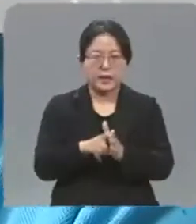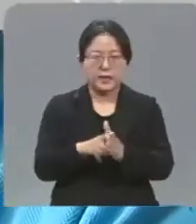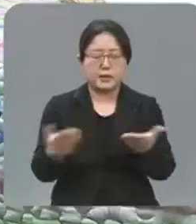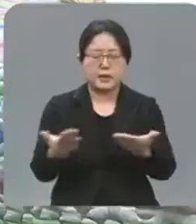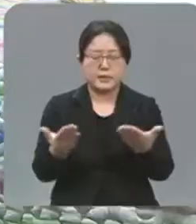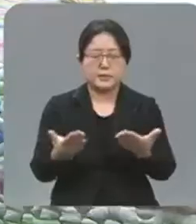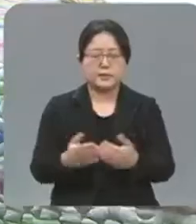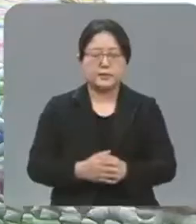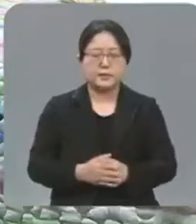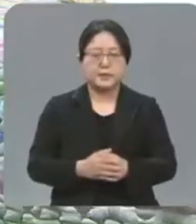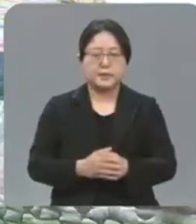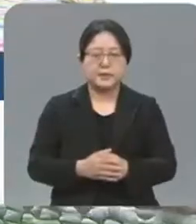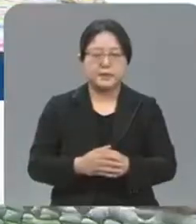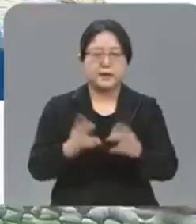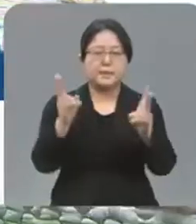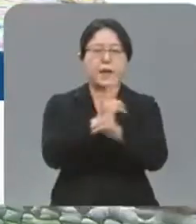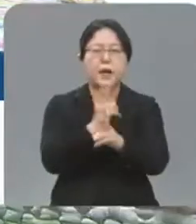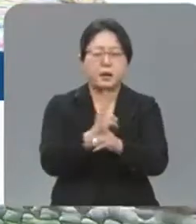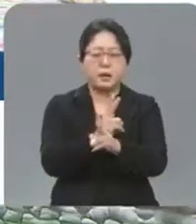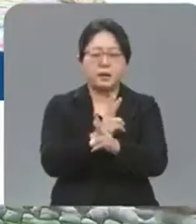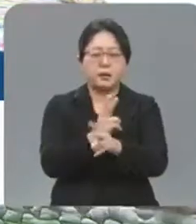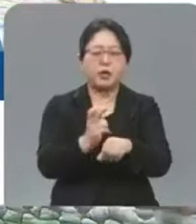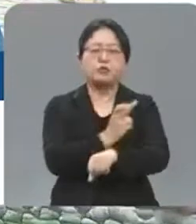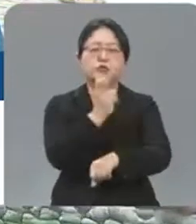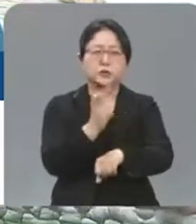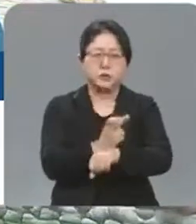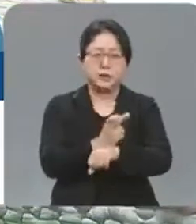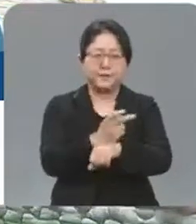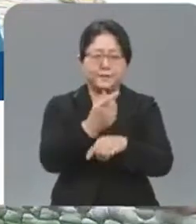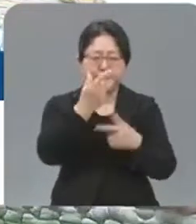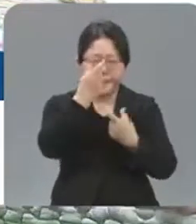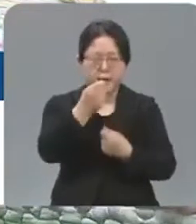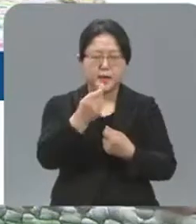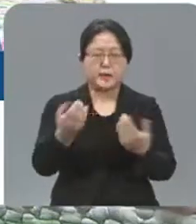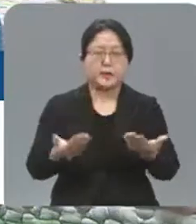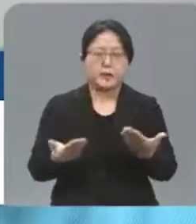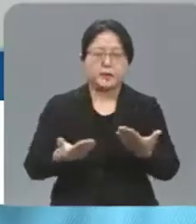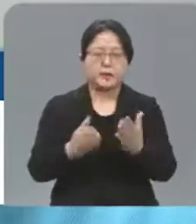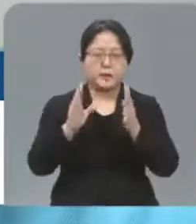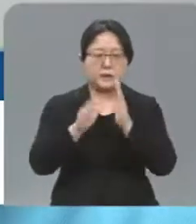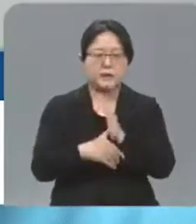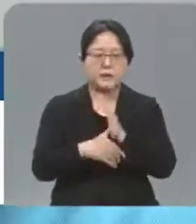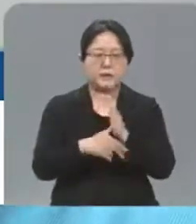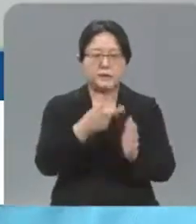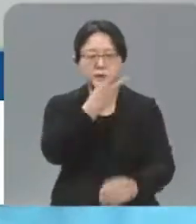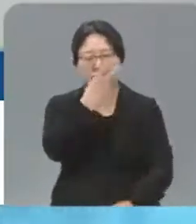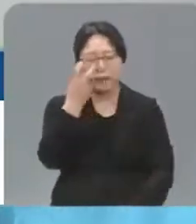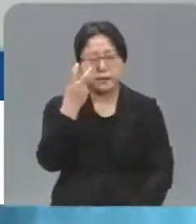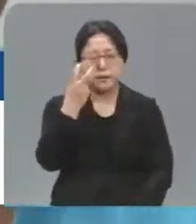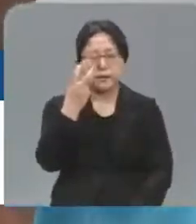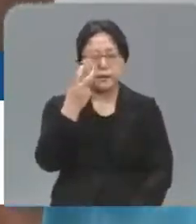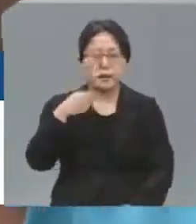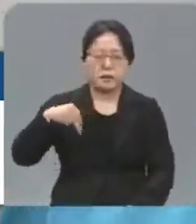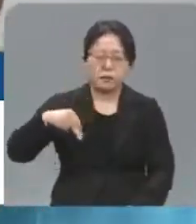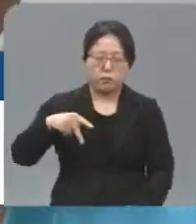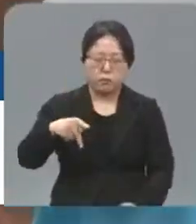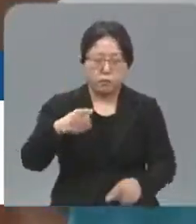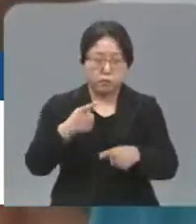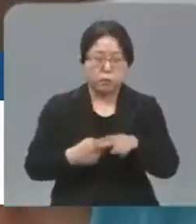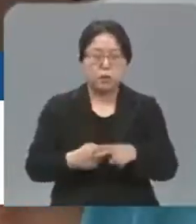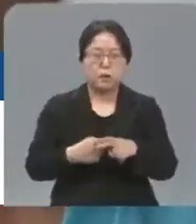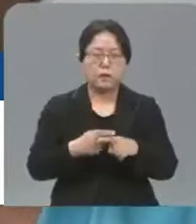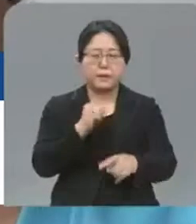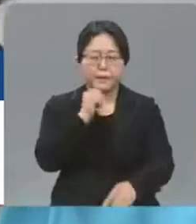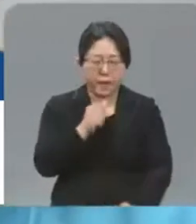얻습니다 진짜 이익의 대할 때 간 12시간을 오빠 거거든요 그때는 잠 아서 이렇고 걸어 가려가면서